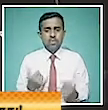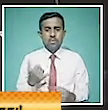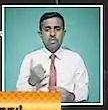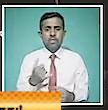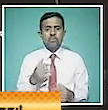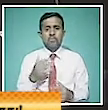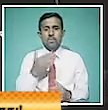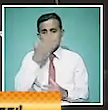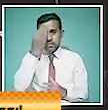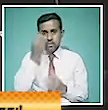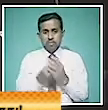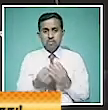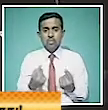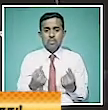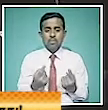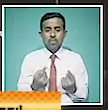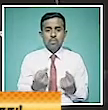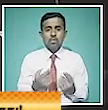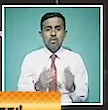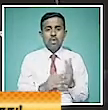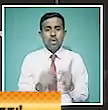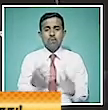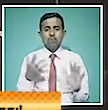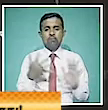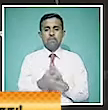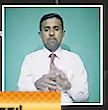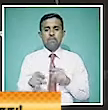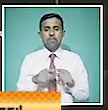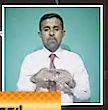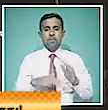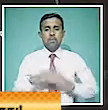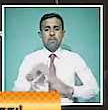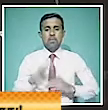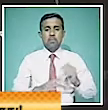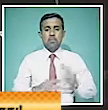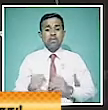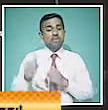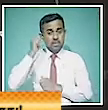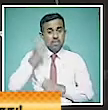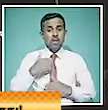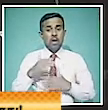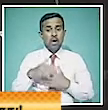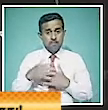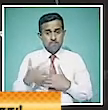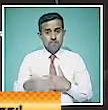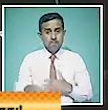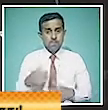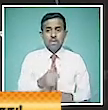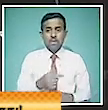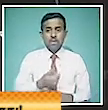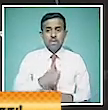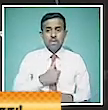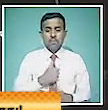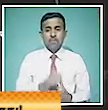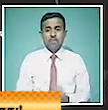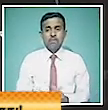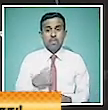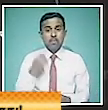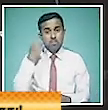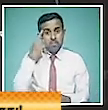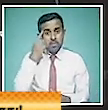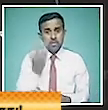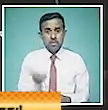அமைச்சு பாவிக்கப்பட்டிருக்கின்ற வரலாறுகள் நிறைய இருந்திருக்கிறது. நான் என்னுடைய பிரதேசத்திலே குறிப்பாக சொல்ல போனால், அக்கரை